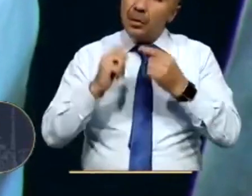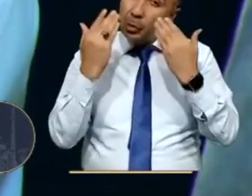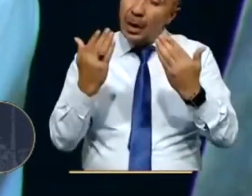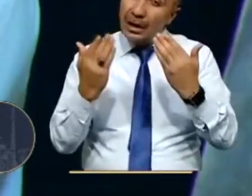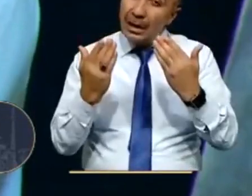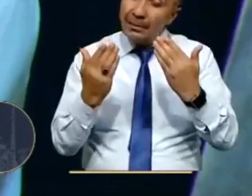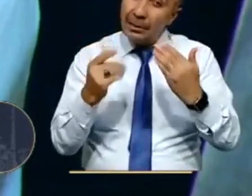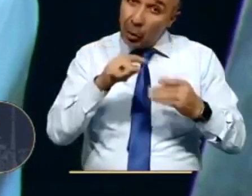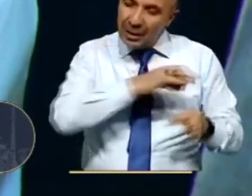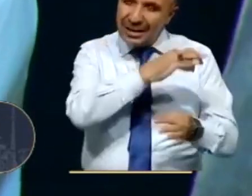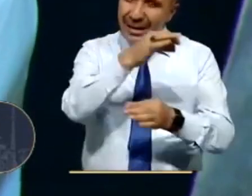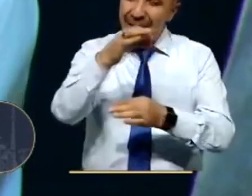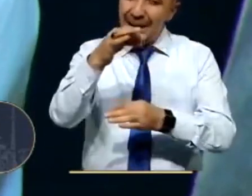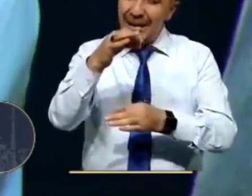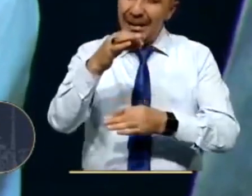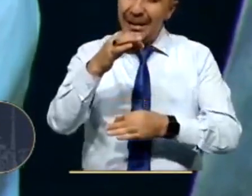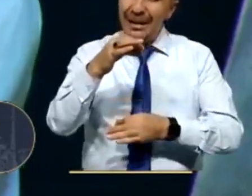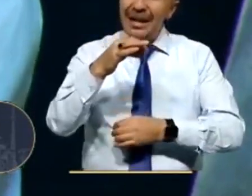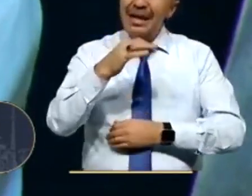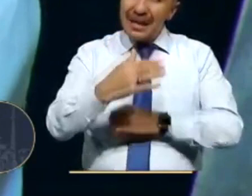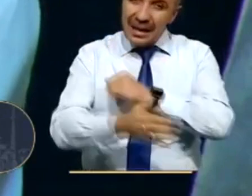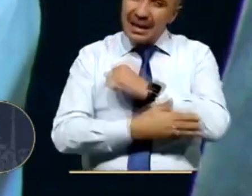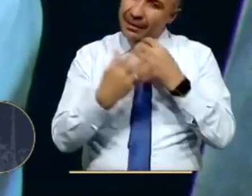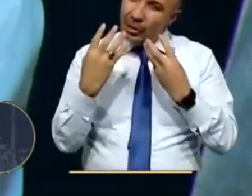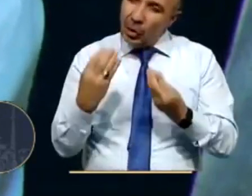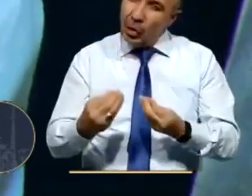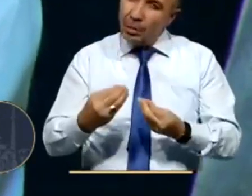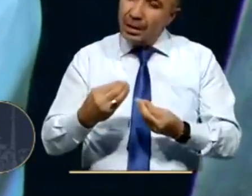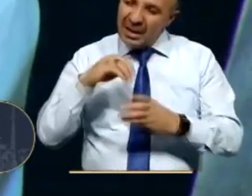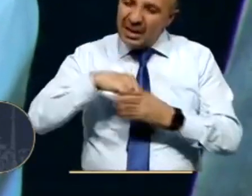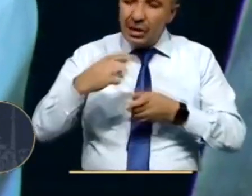yaralarını sarmak için daha çok çaba göstermeliyiz.